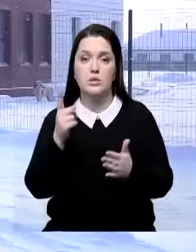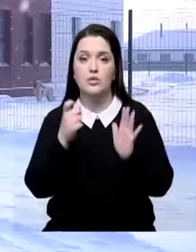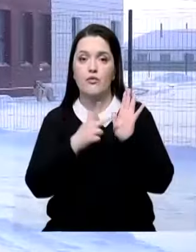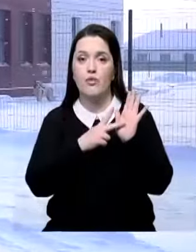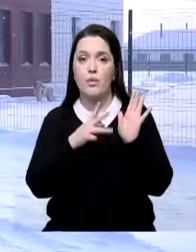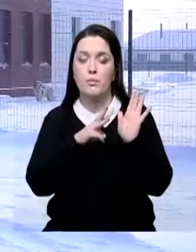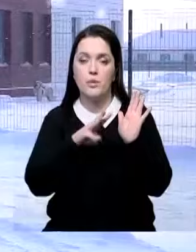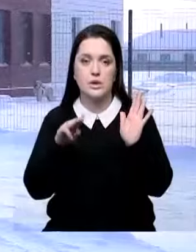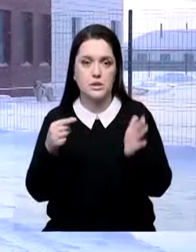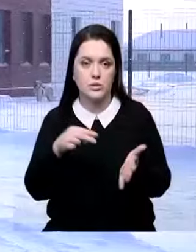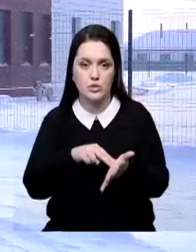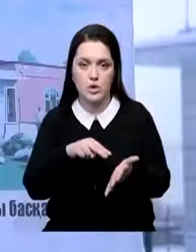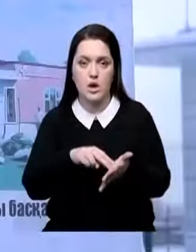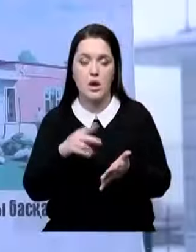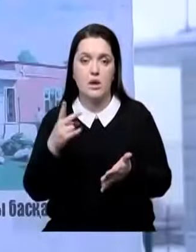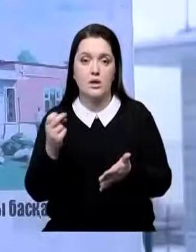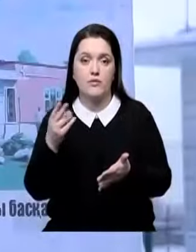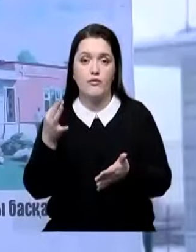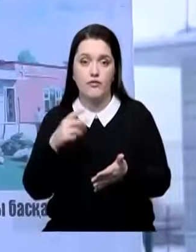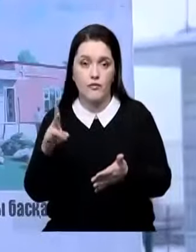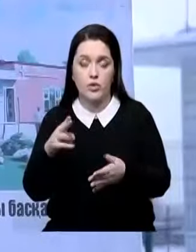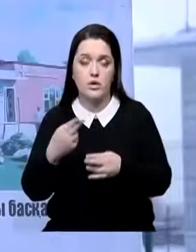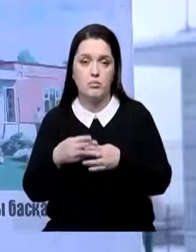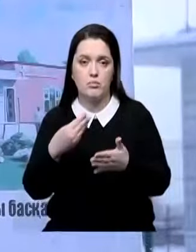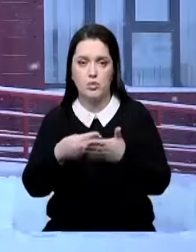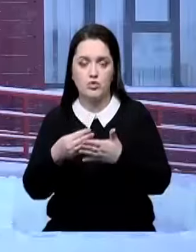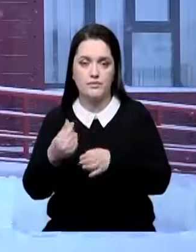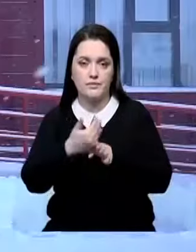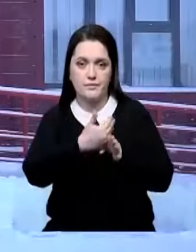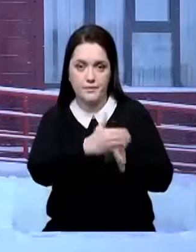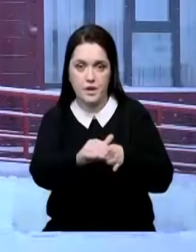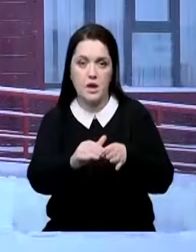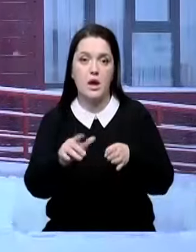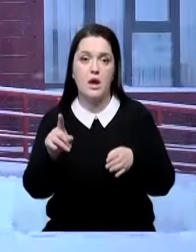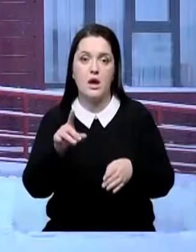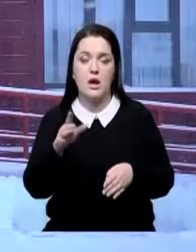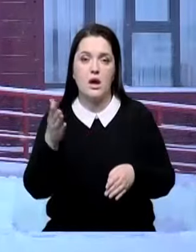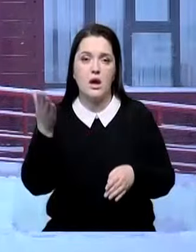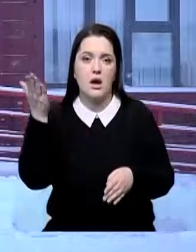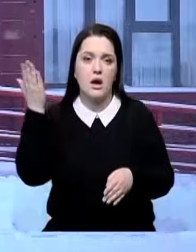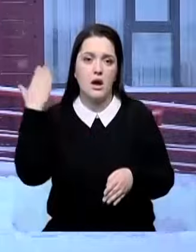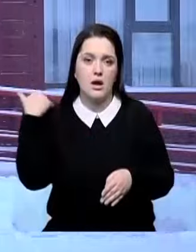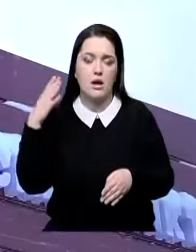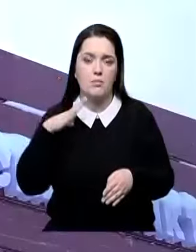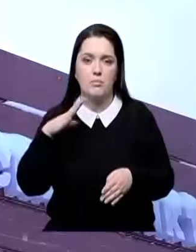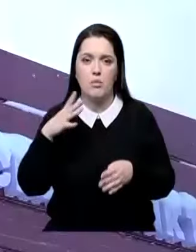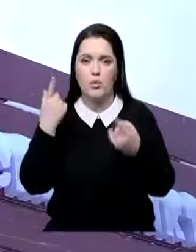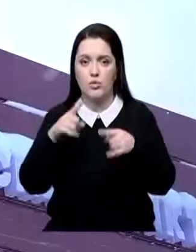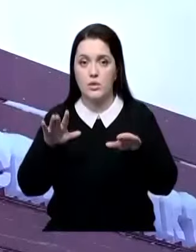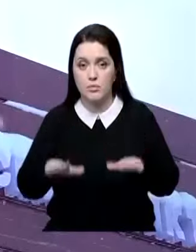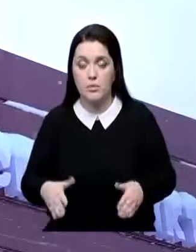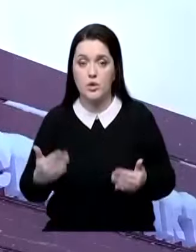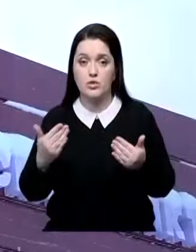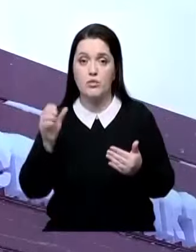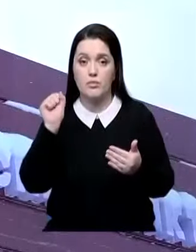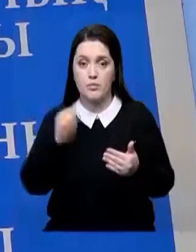на 108 миллионов тенге из средств национального фонда и областного бюджета. Ранее пункт находился в приспособленном здании. Теперь жители